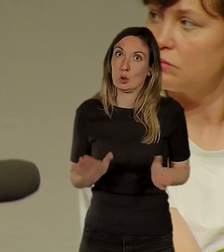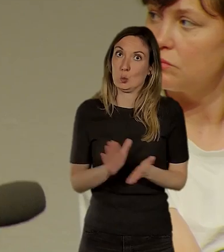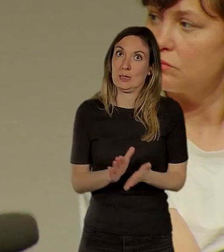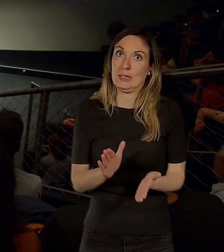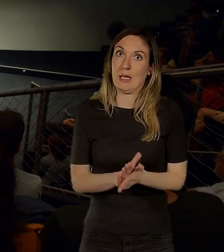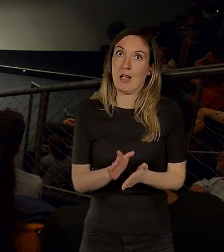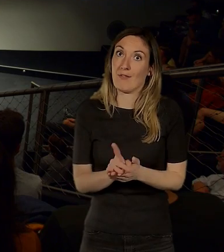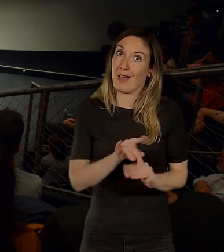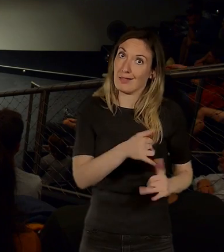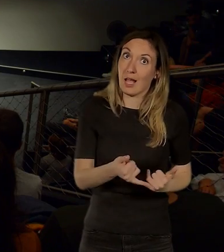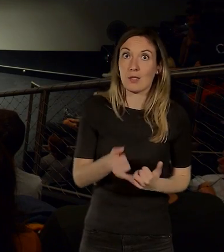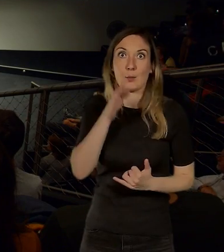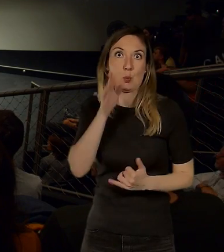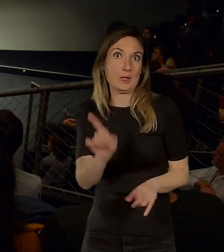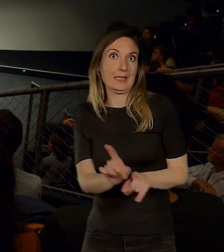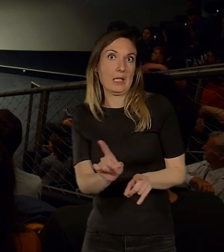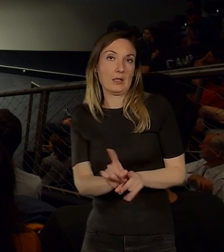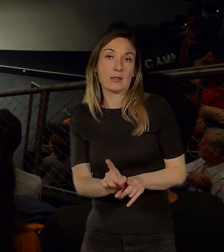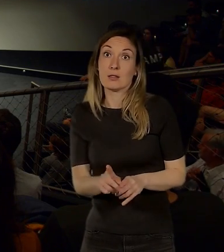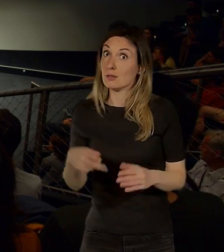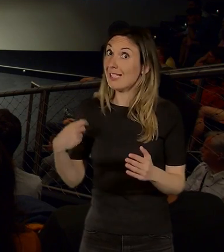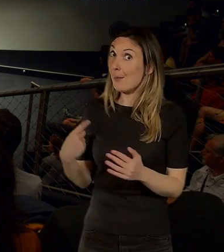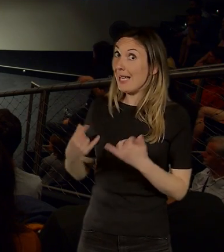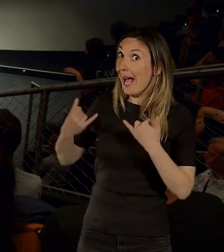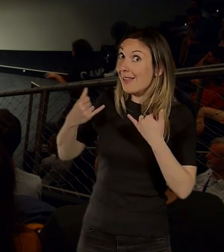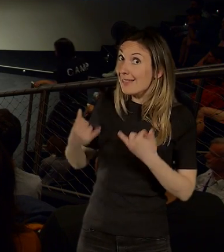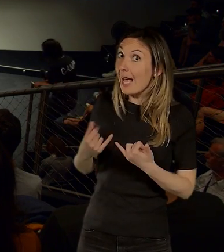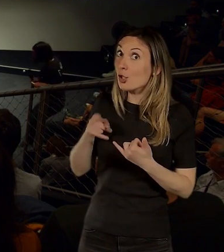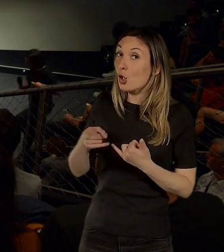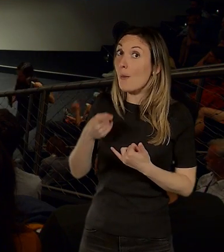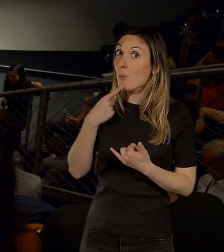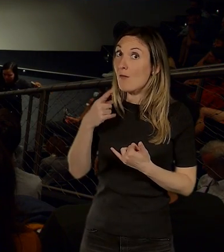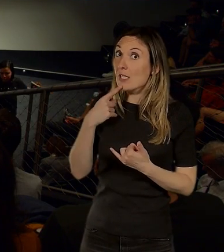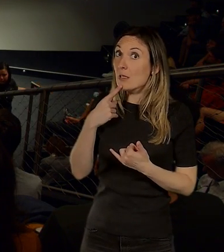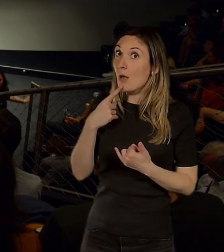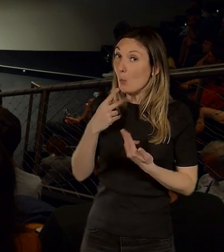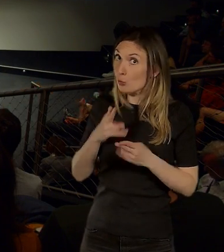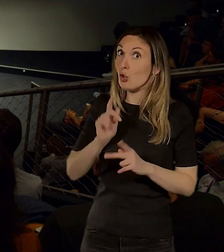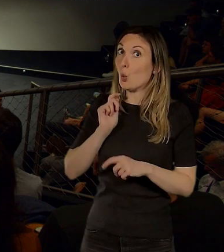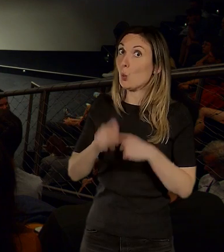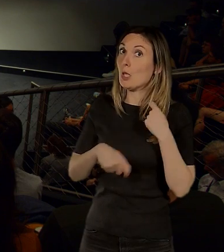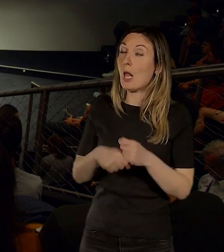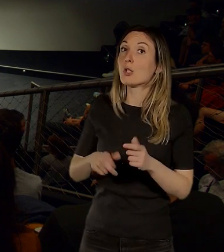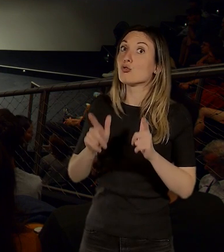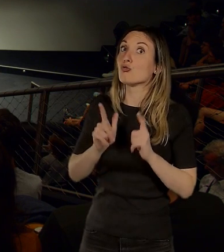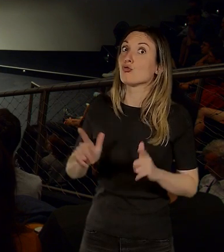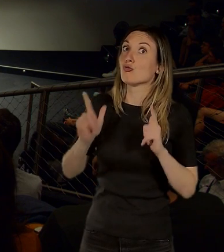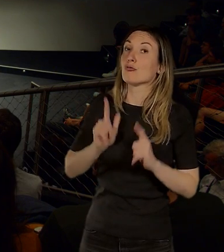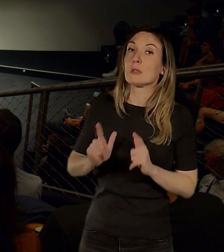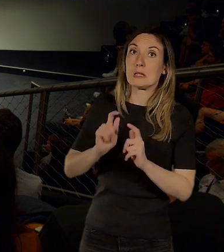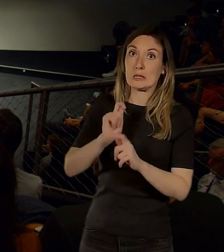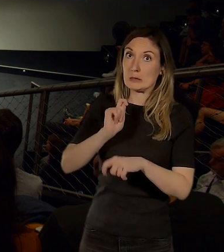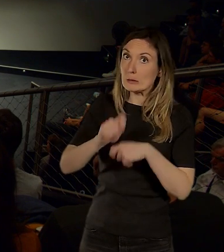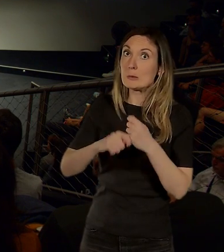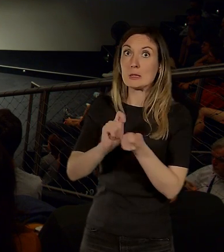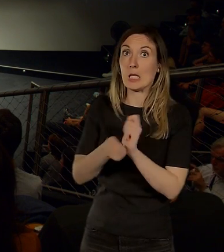řečeno, můžeme už rovnou dneska provést ty úpravy, které tady představoval Kuba Hendrich. Není potřeba čekat na nějakou změnu v mobilitě v Praze. Ano,